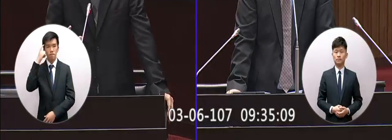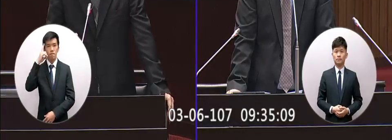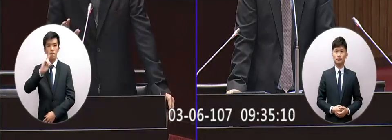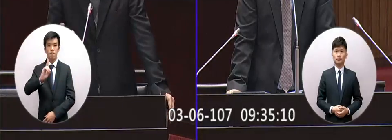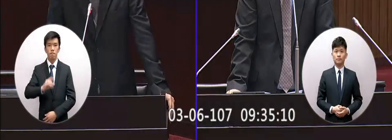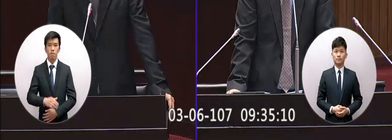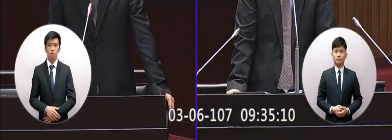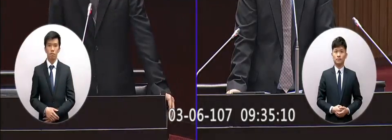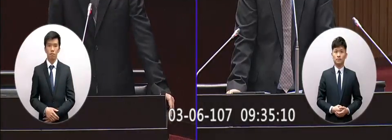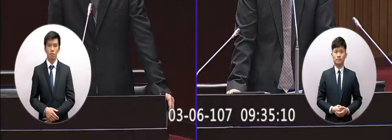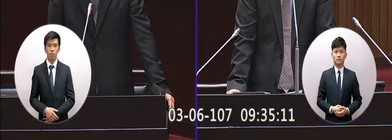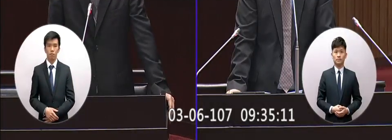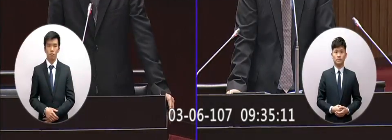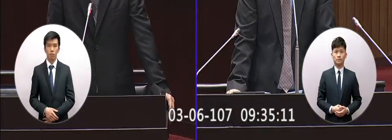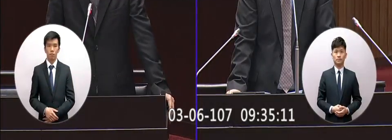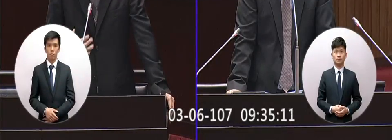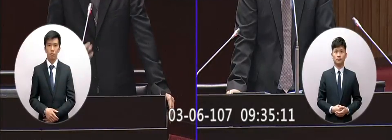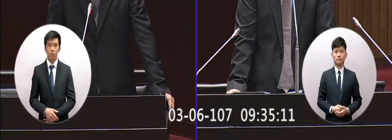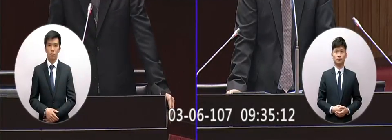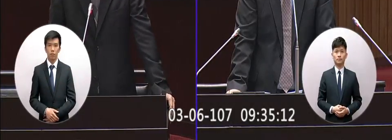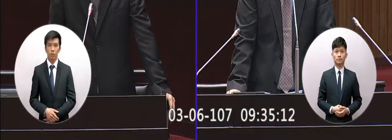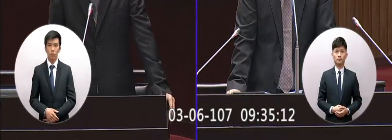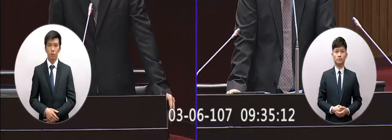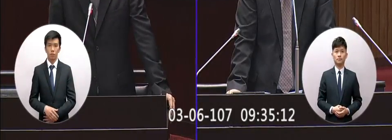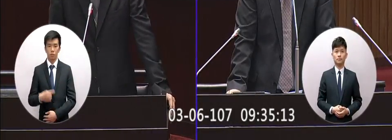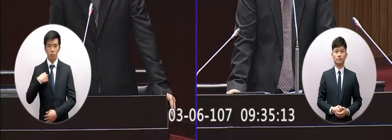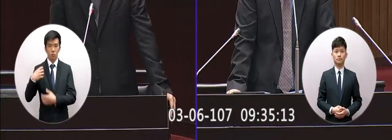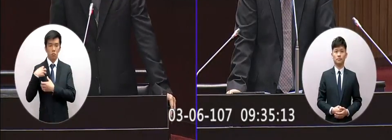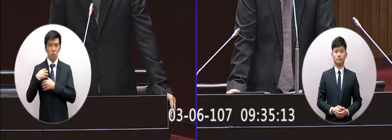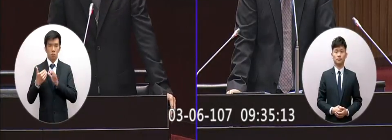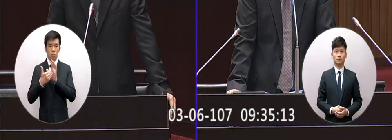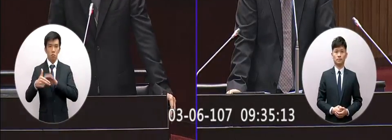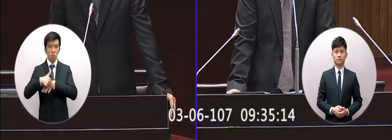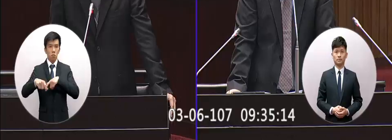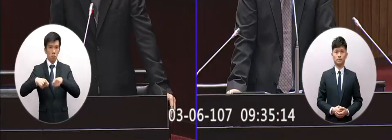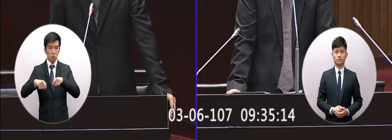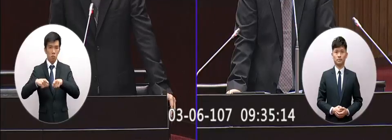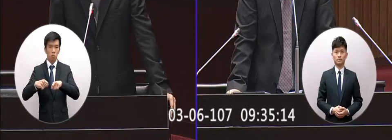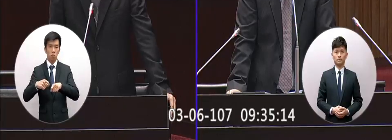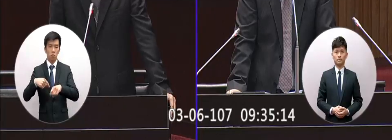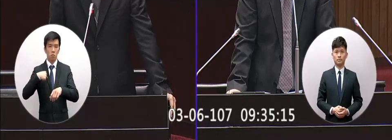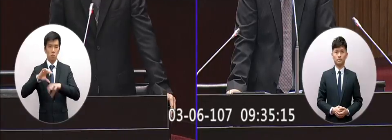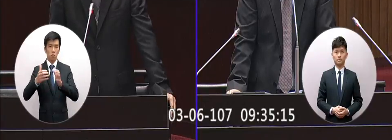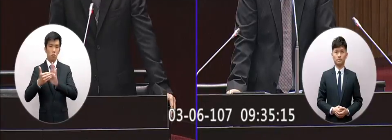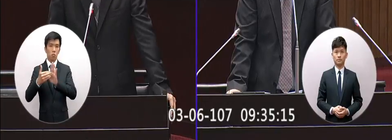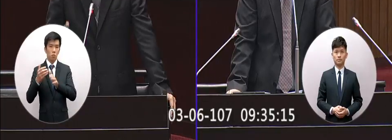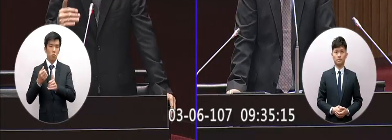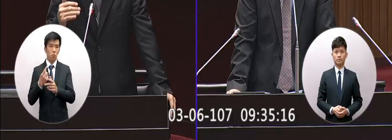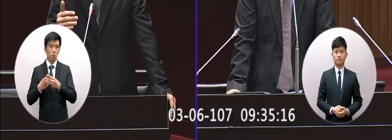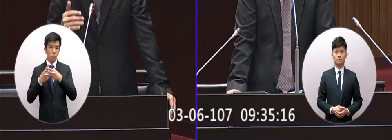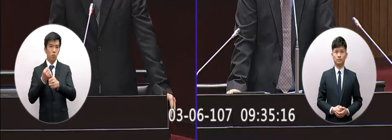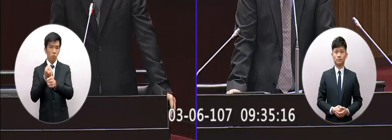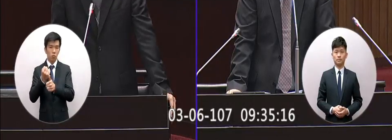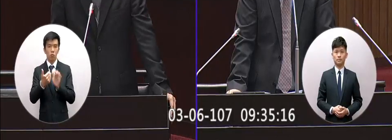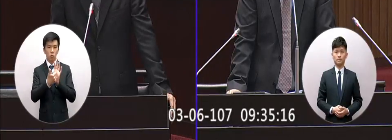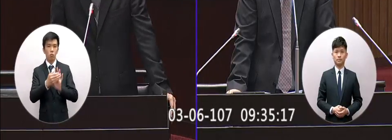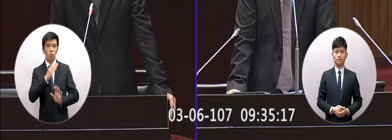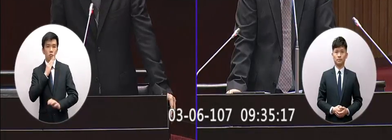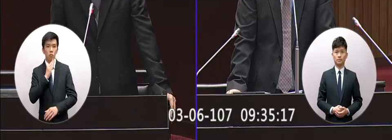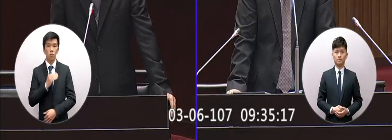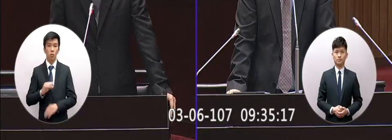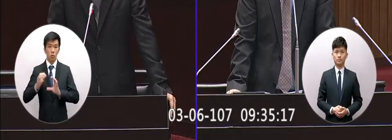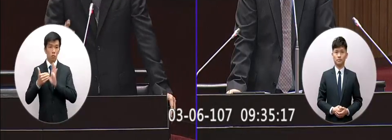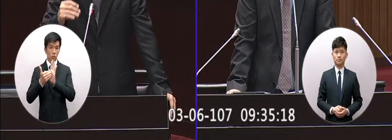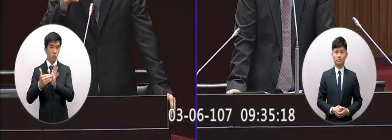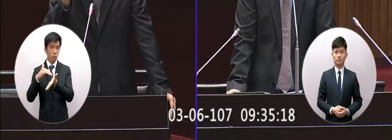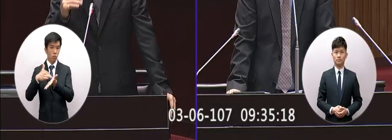方的军事战略是不同的。那我们的军事战略是防卫固守、重城遏阻，因此我们的国防预算的